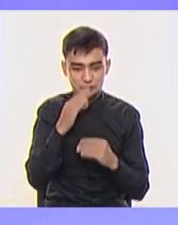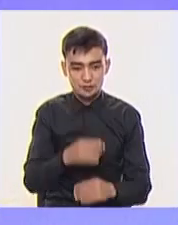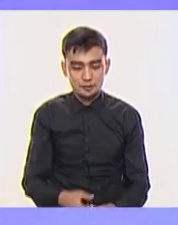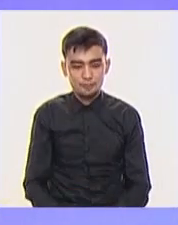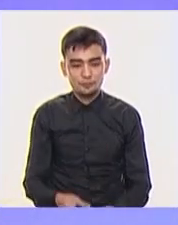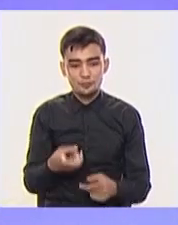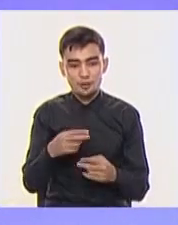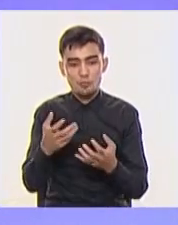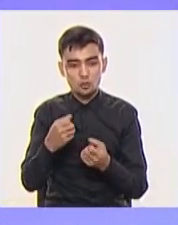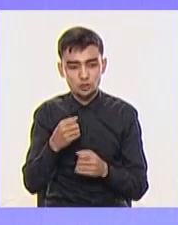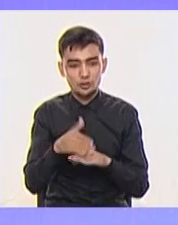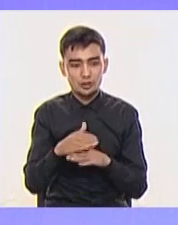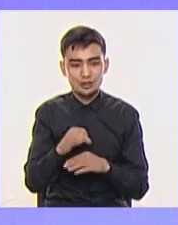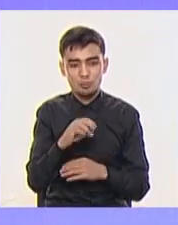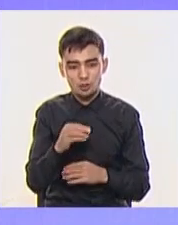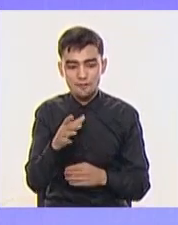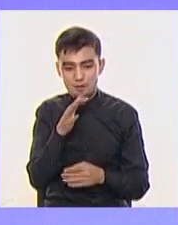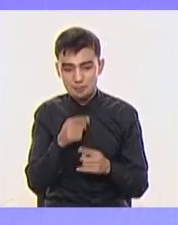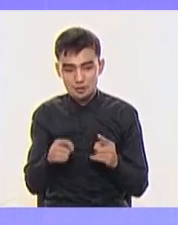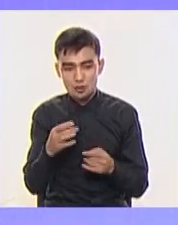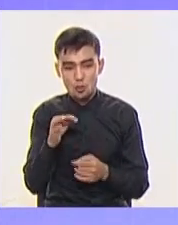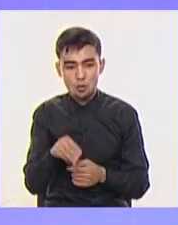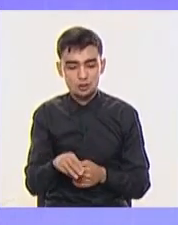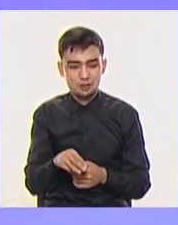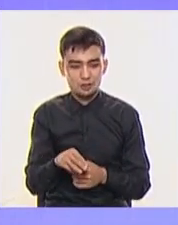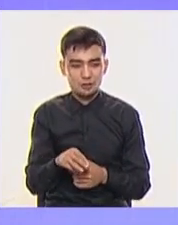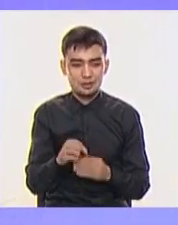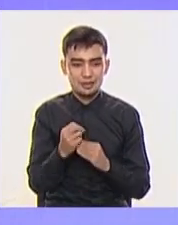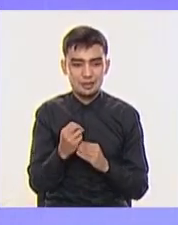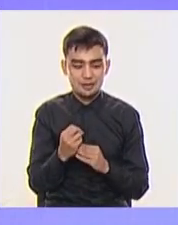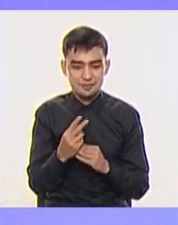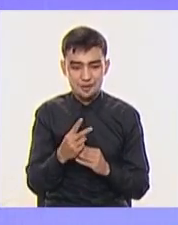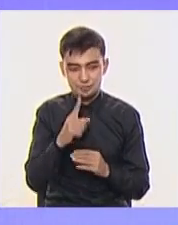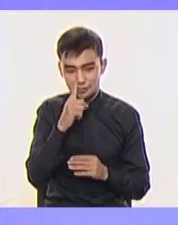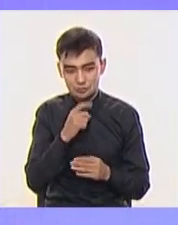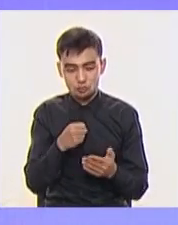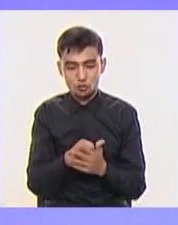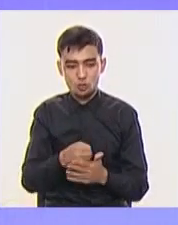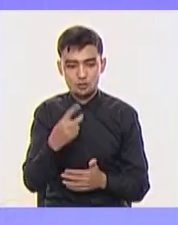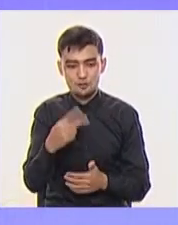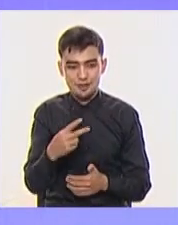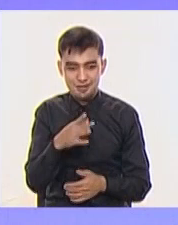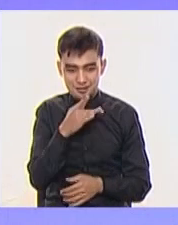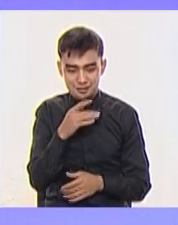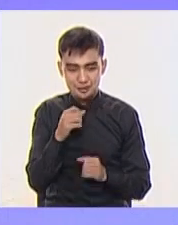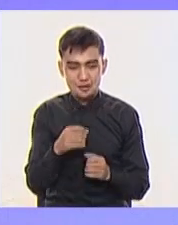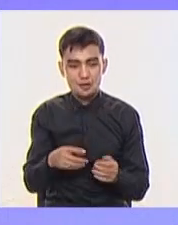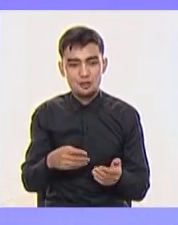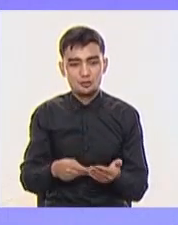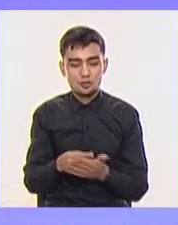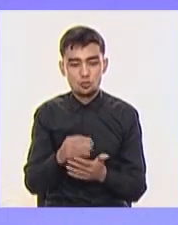Условия получения ипотеки на срок от 12 месяцев до 20 лет, ставка